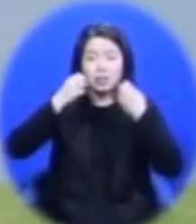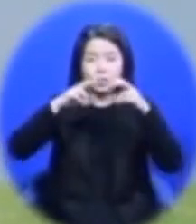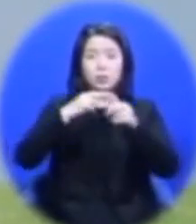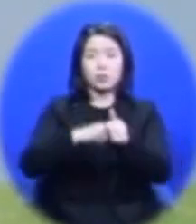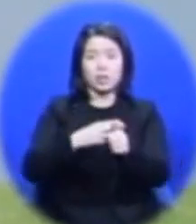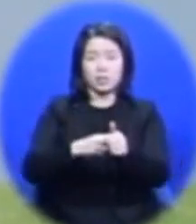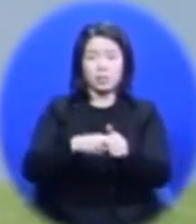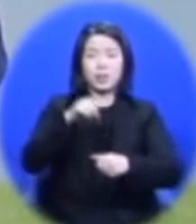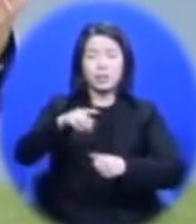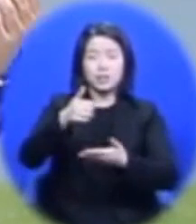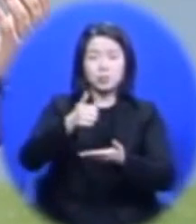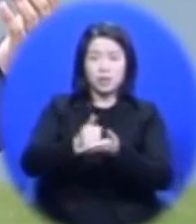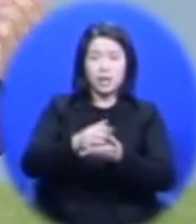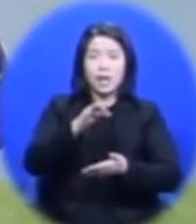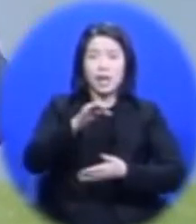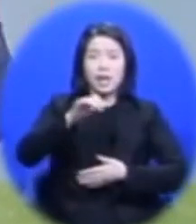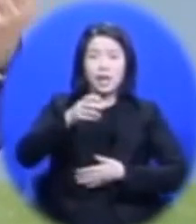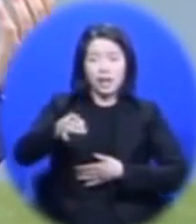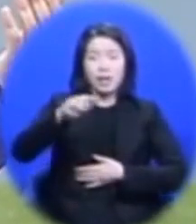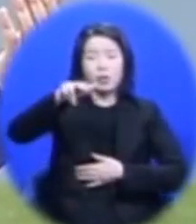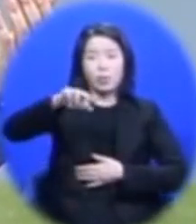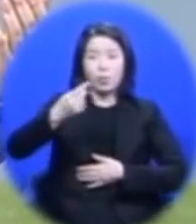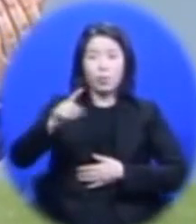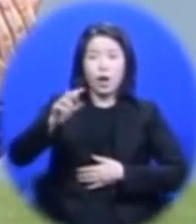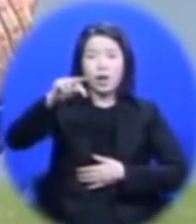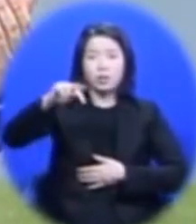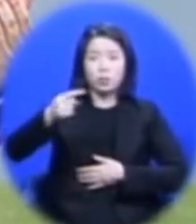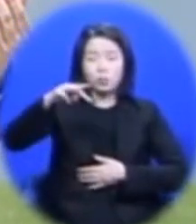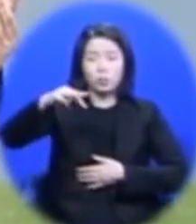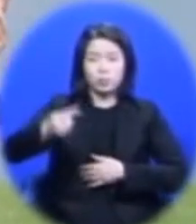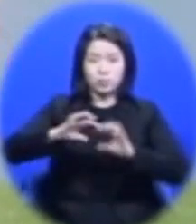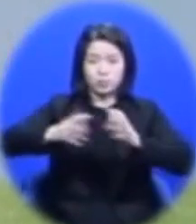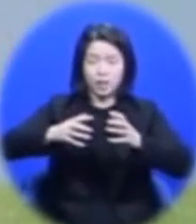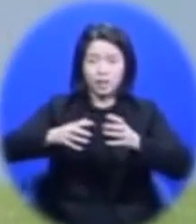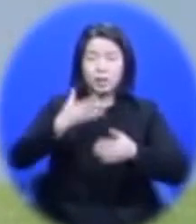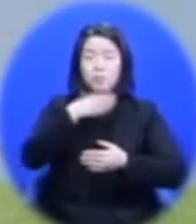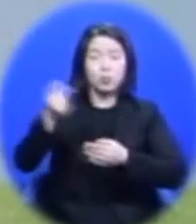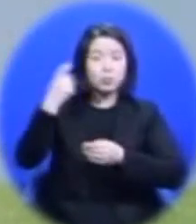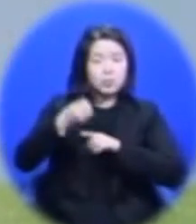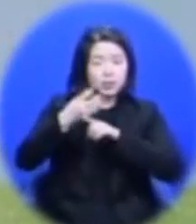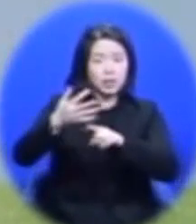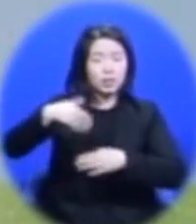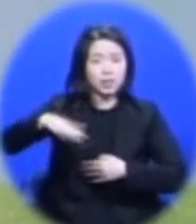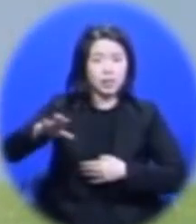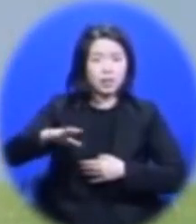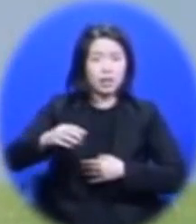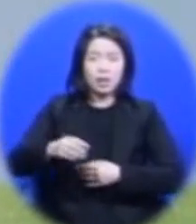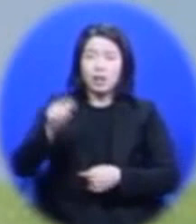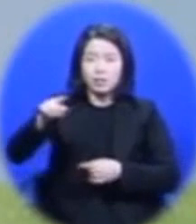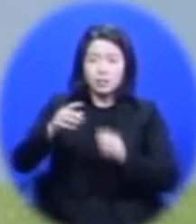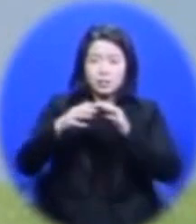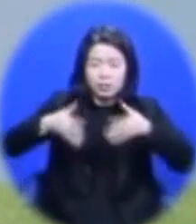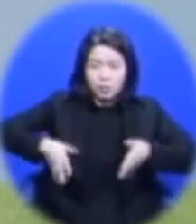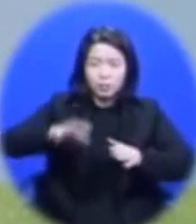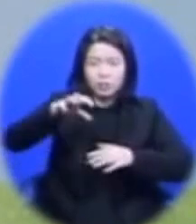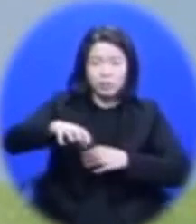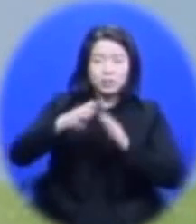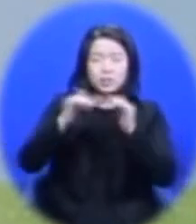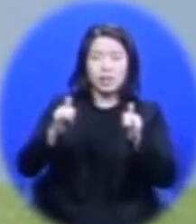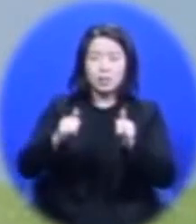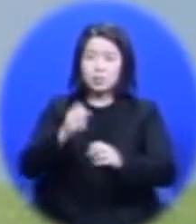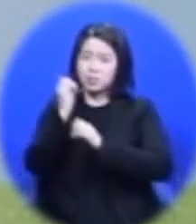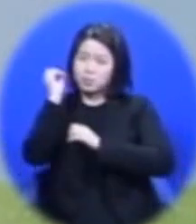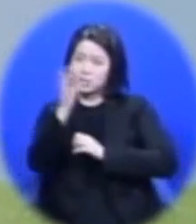그분이 에콰도르에 복음을 전하러 갔다가 그 원주민들이 던진 창에 찔려서 죽었죠.